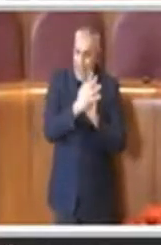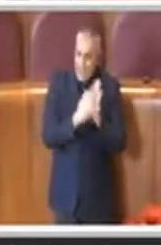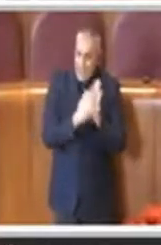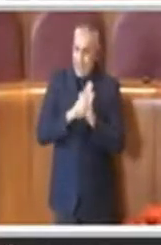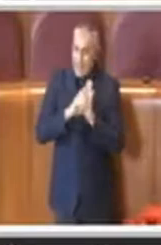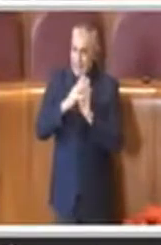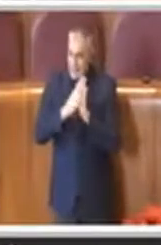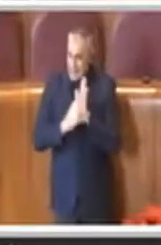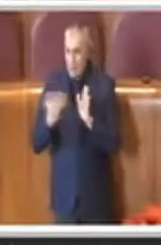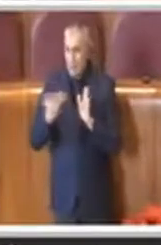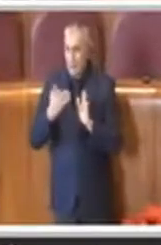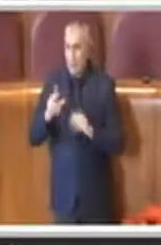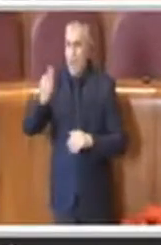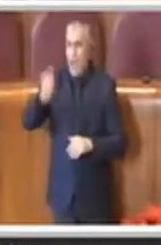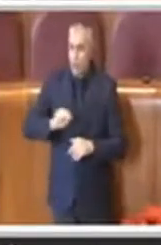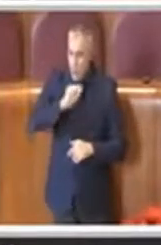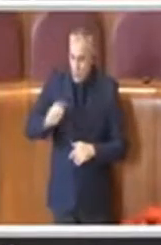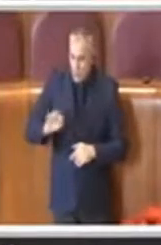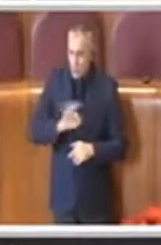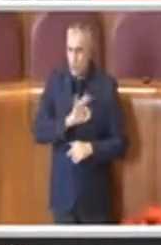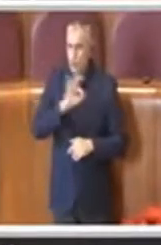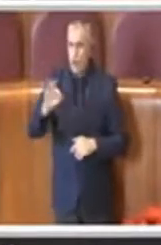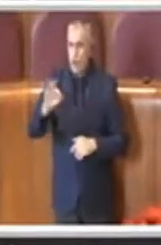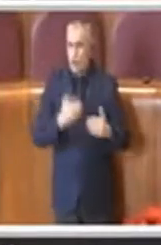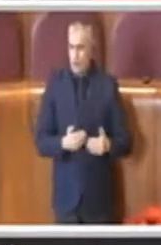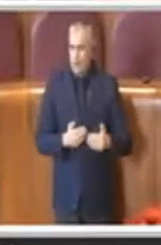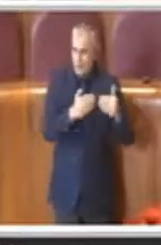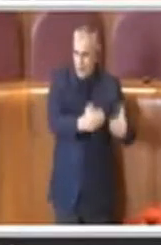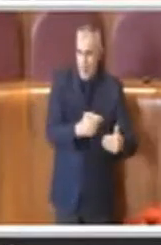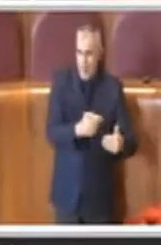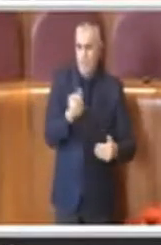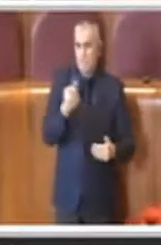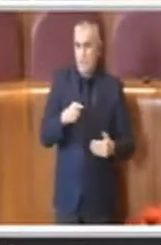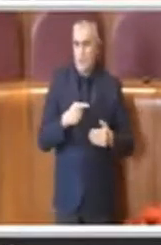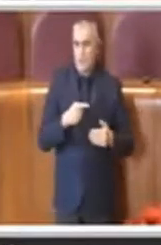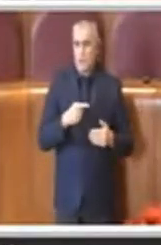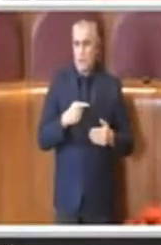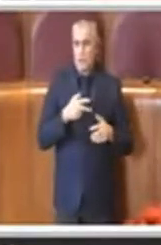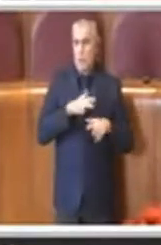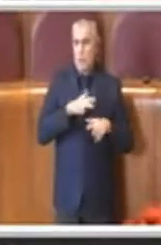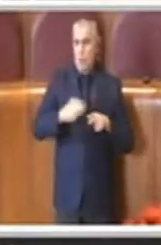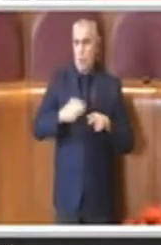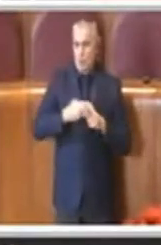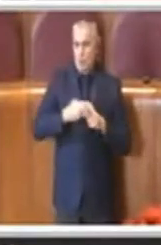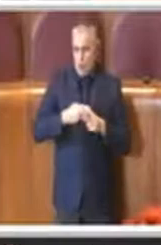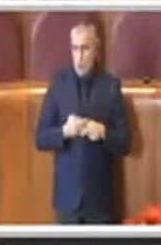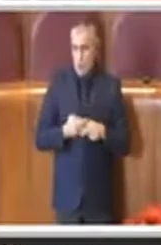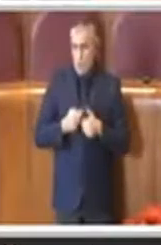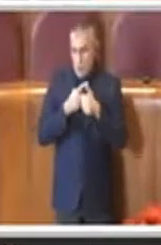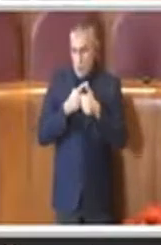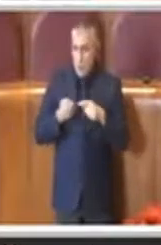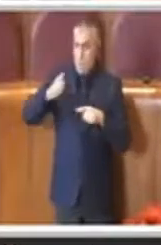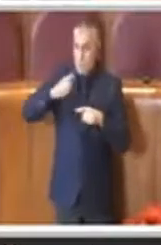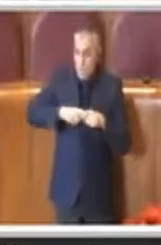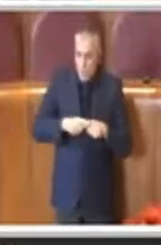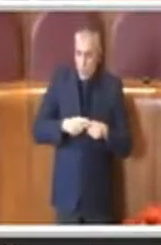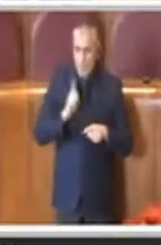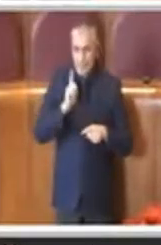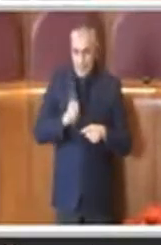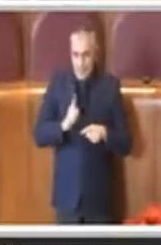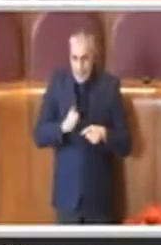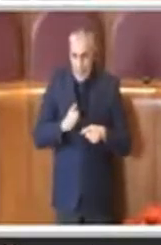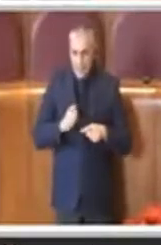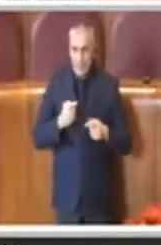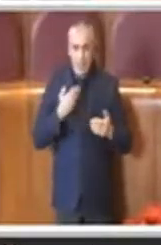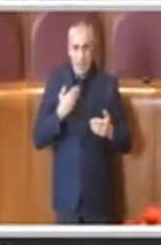delibere di annullamento, decadenza e revoca finora approvate dall'Assemblea Capitolina, nonché a procedere all'attuazione degli indirizzi formulati